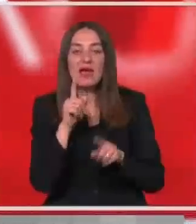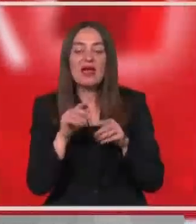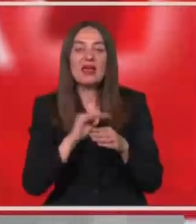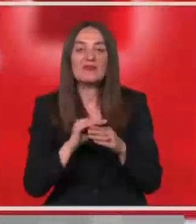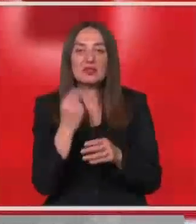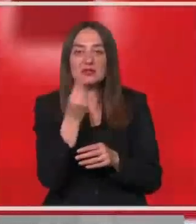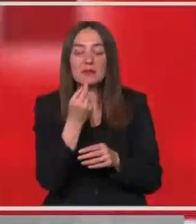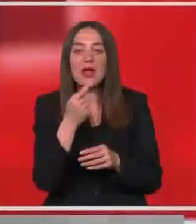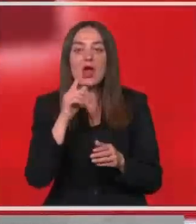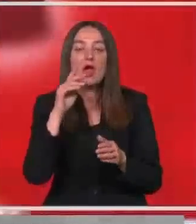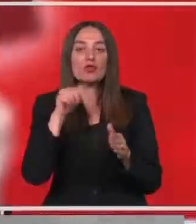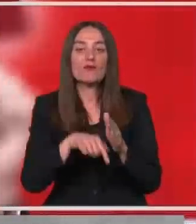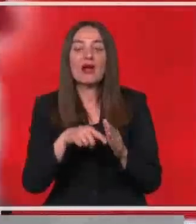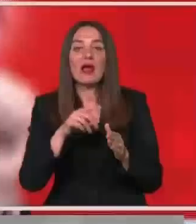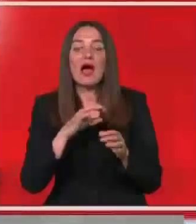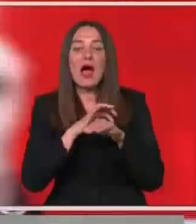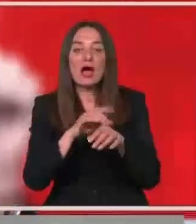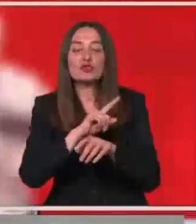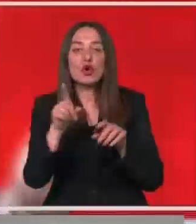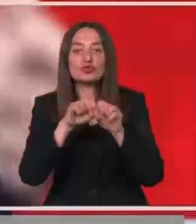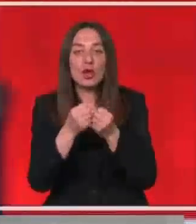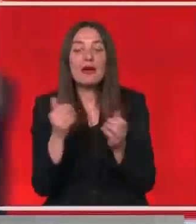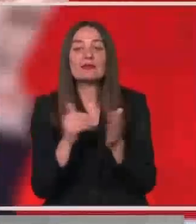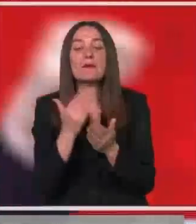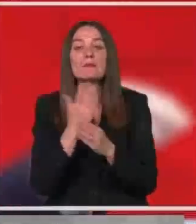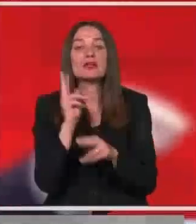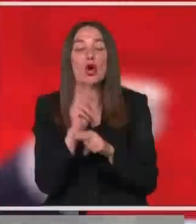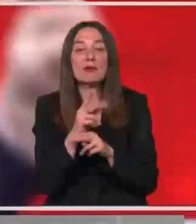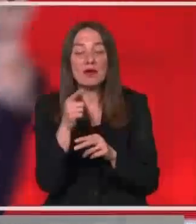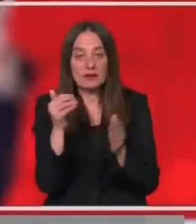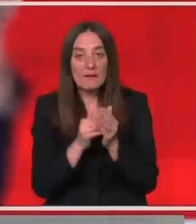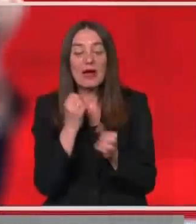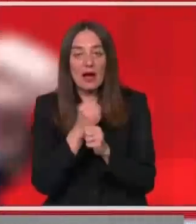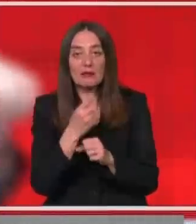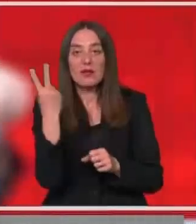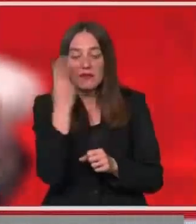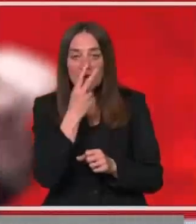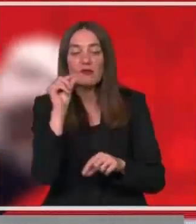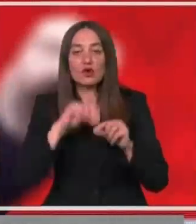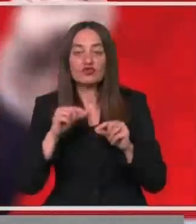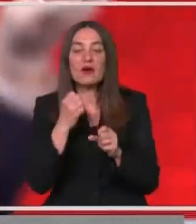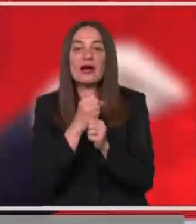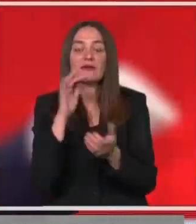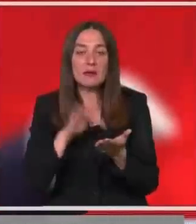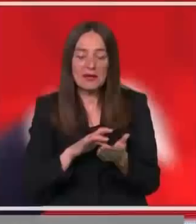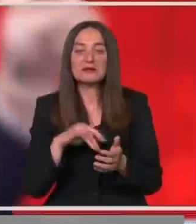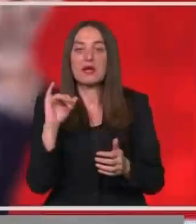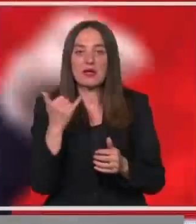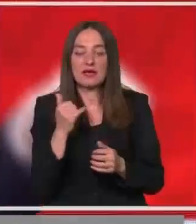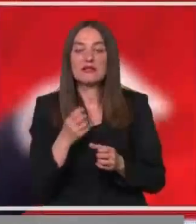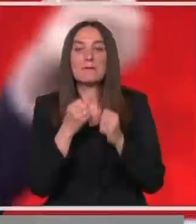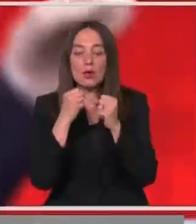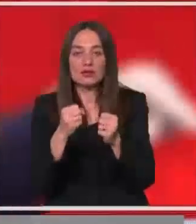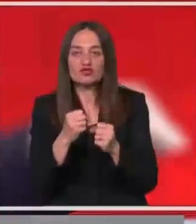Srbije dovela maltene do sloma. Znači, sa tim treba biti oprezan, tu treba raditi. Naravno, i očuvanje radnih mesta jeste